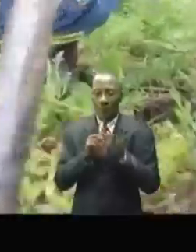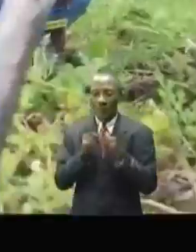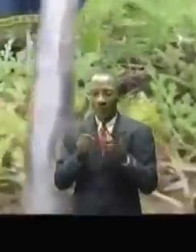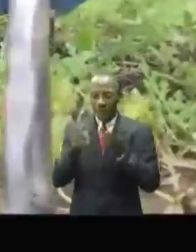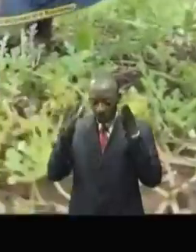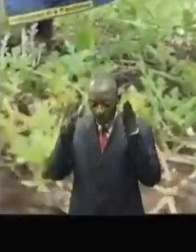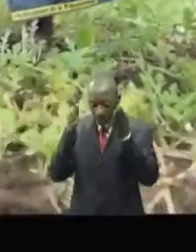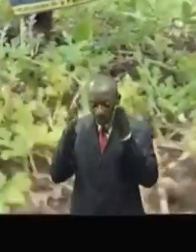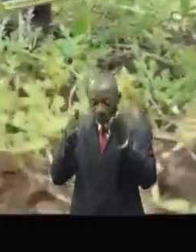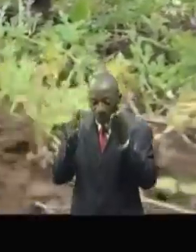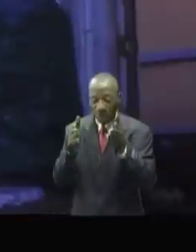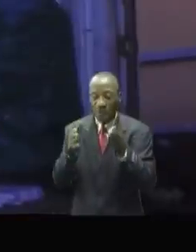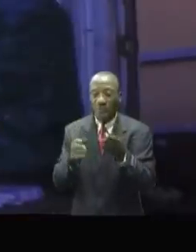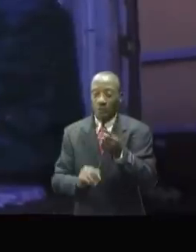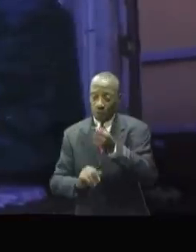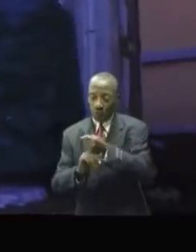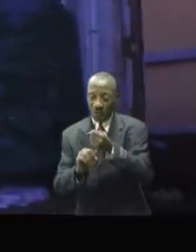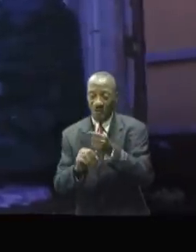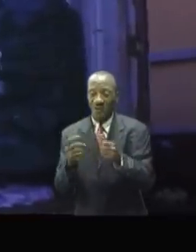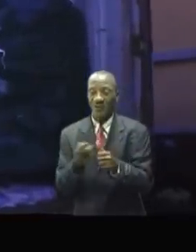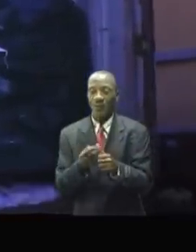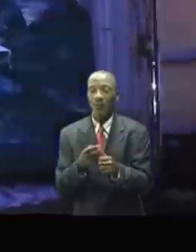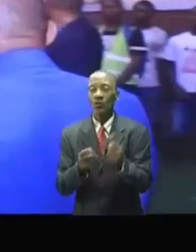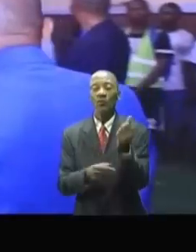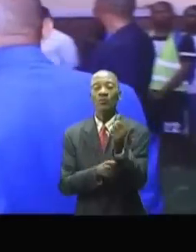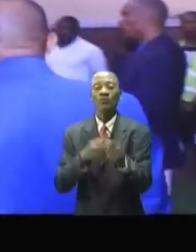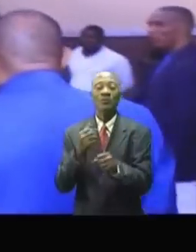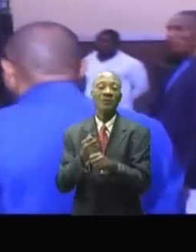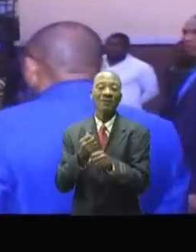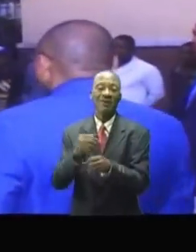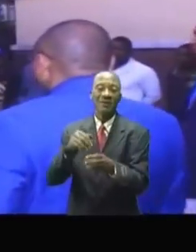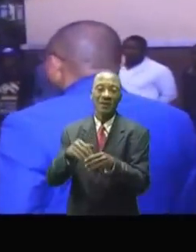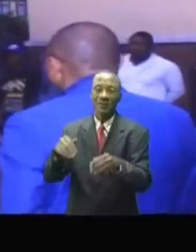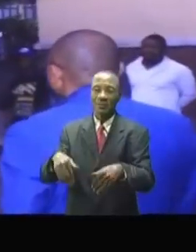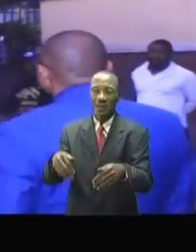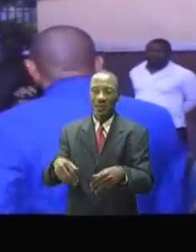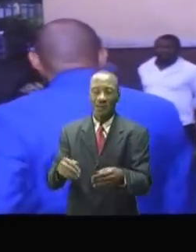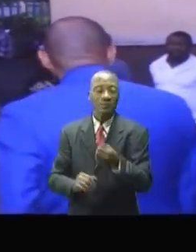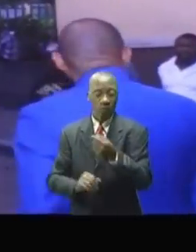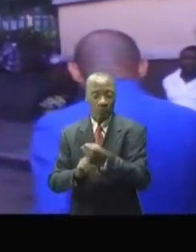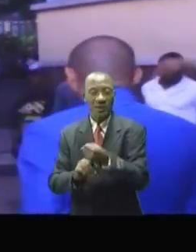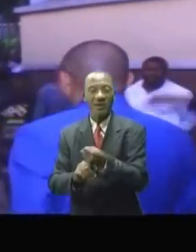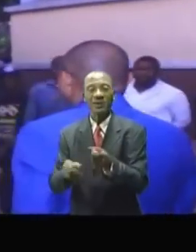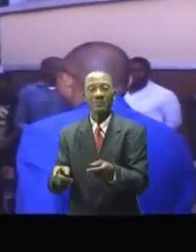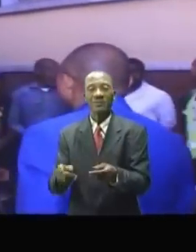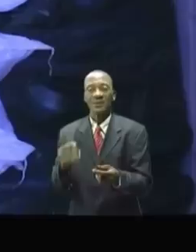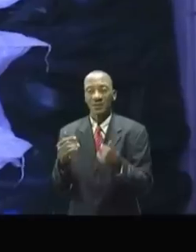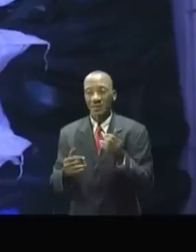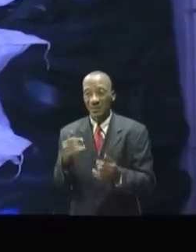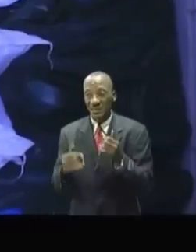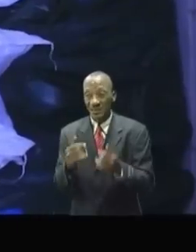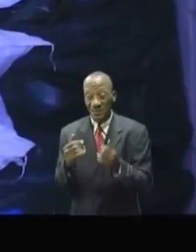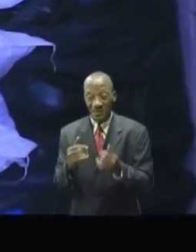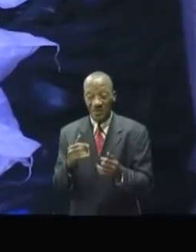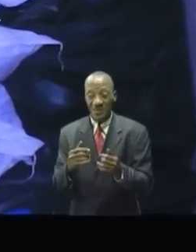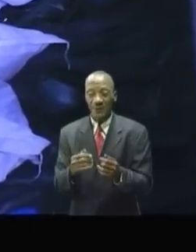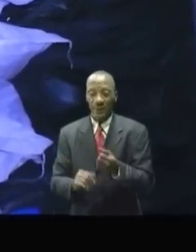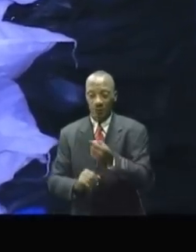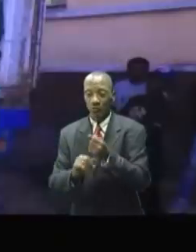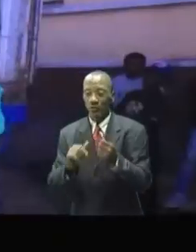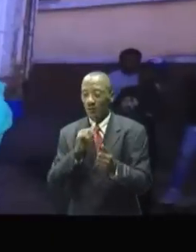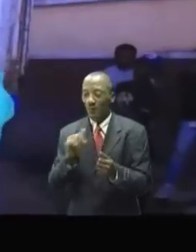Kinshasa. Après appel d'offres, le fournisseur Aidel a gagné le marché de Kinshasa. Toute la République est concernée par